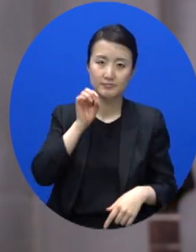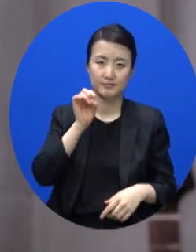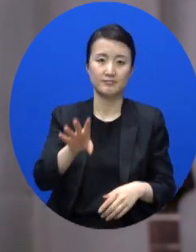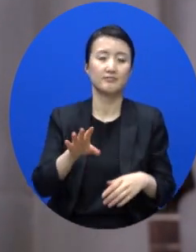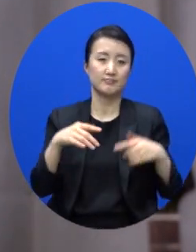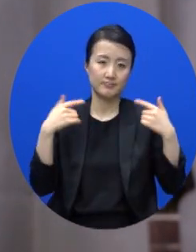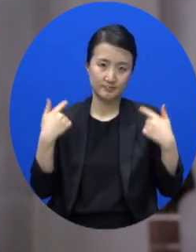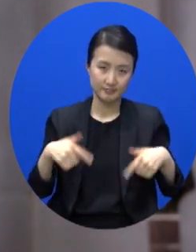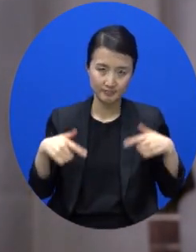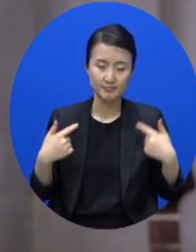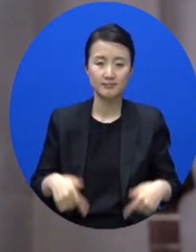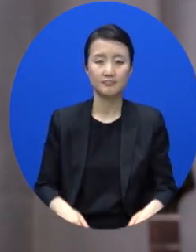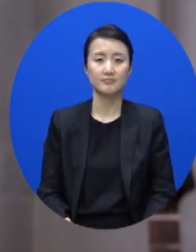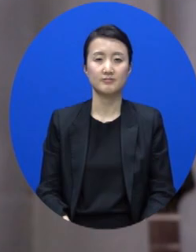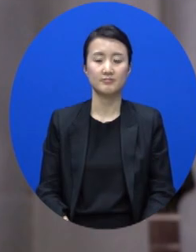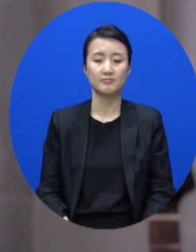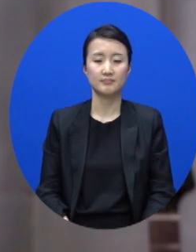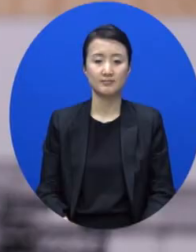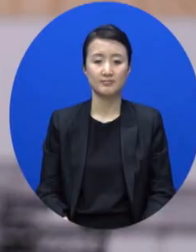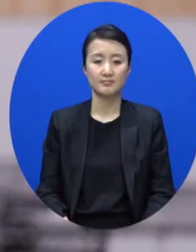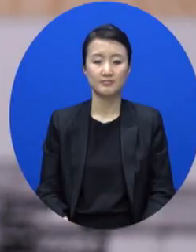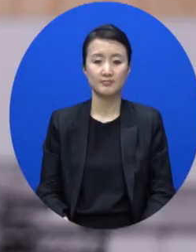생각하면서